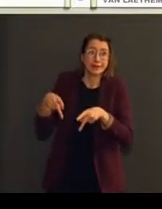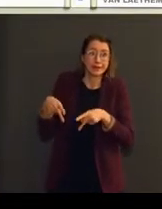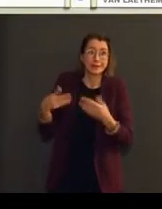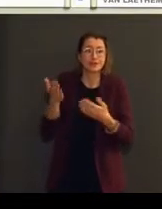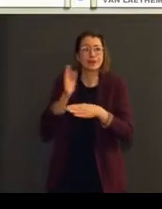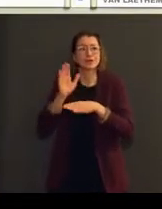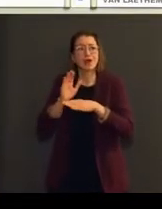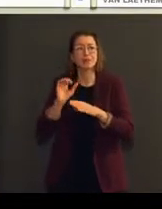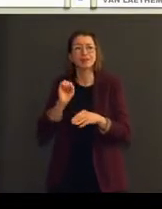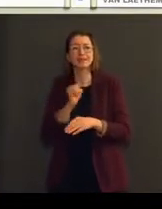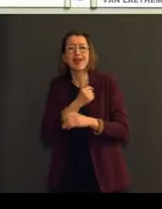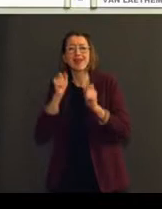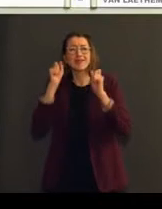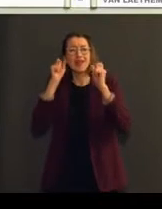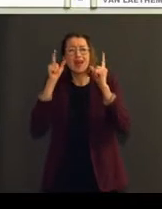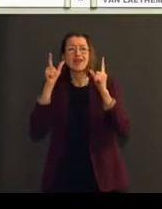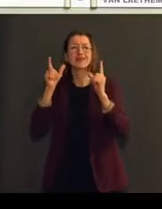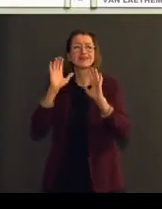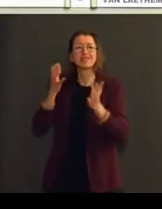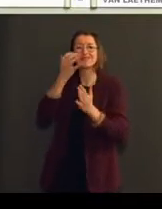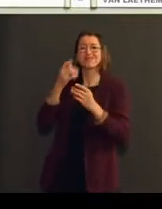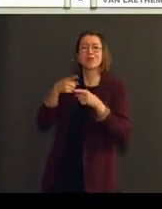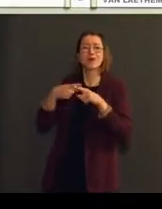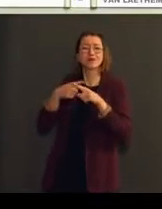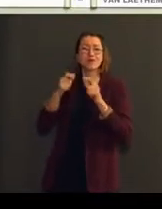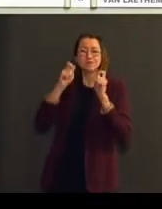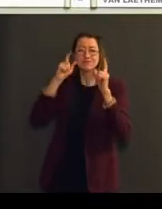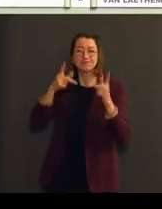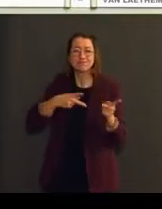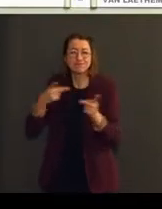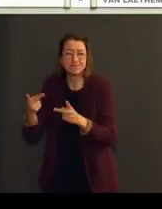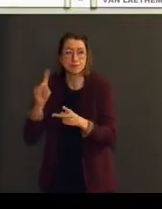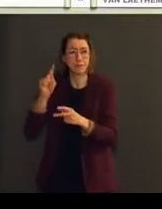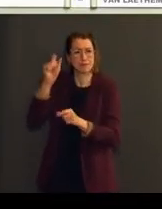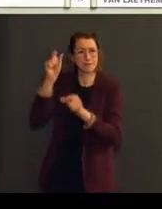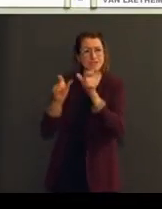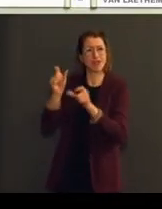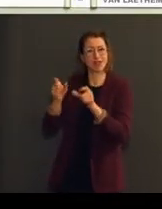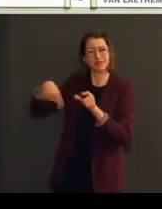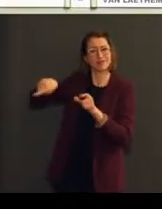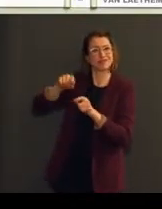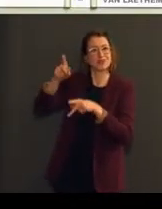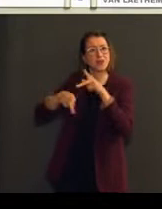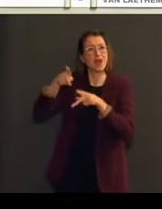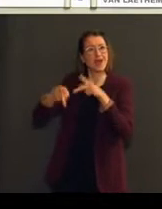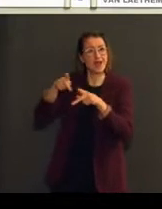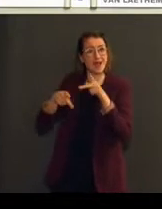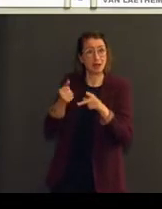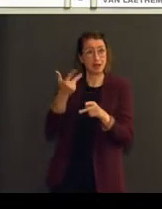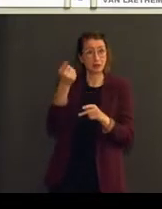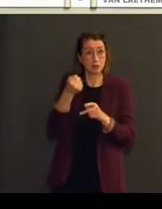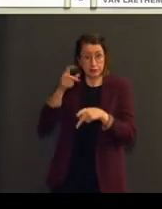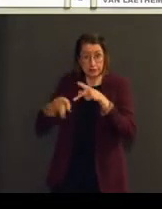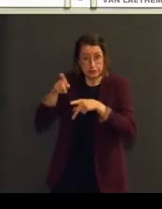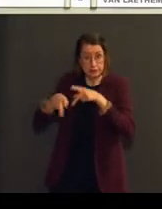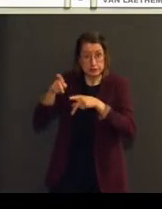salles d'opération qui ne seraient pas employées, mais on ne peut pas créer un personnel hautement qualifié en quelques semaines. Il faut des mois, pour ne pas dire des